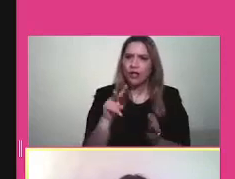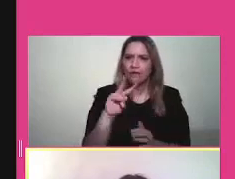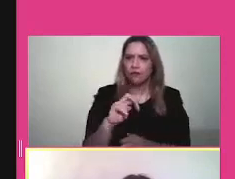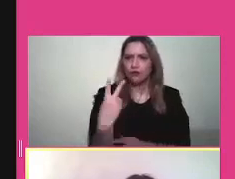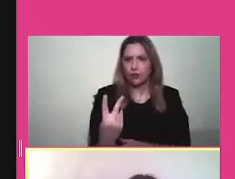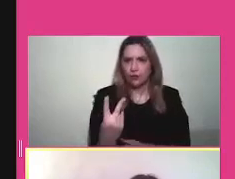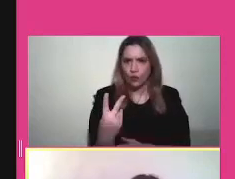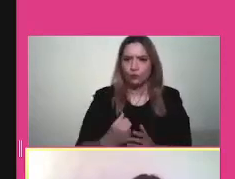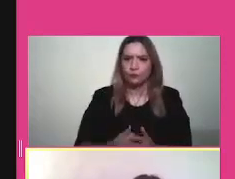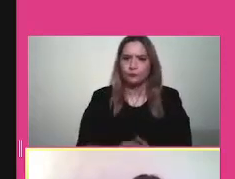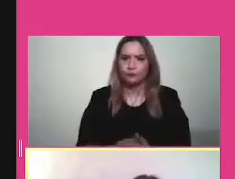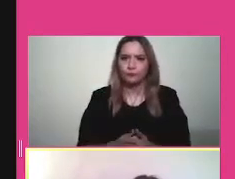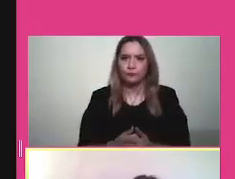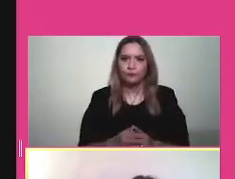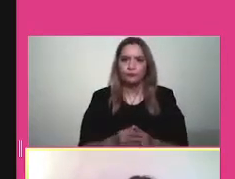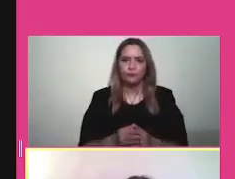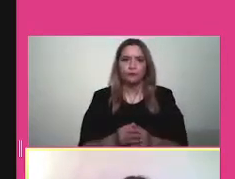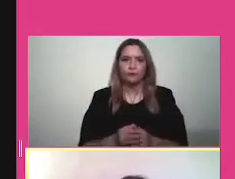2022.